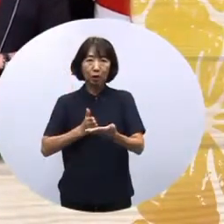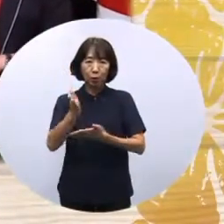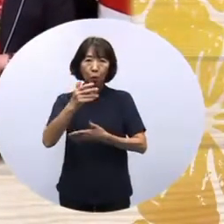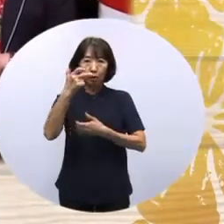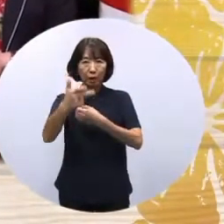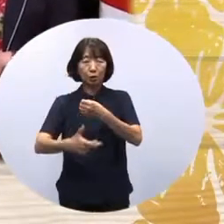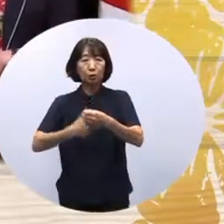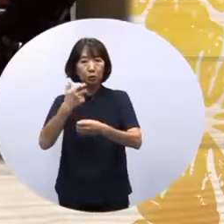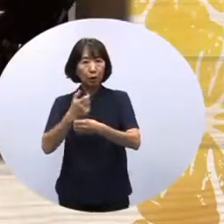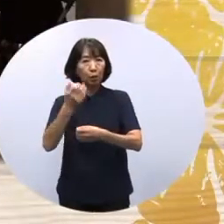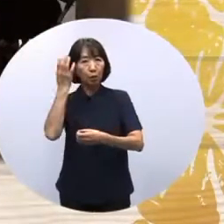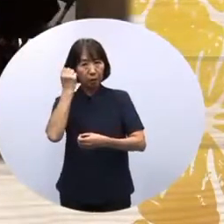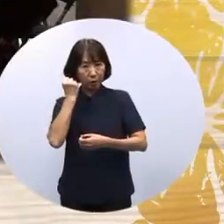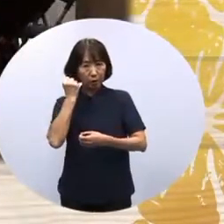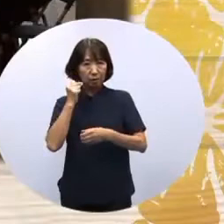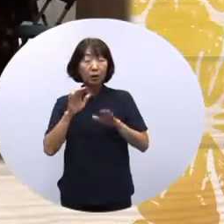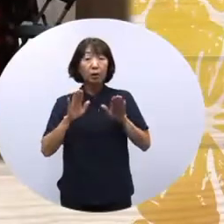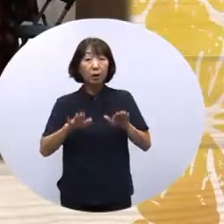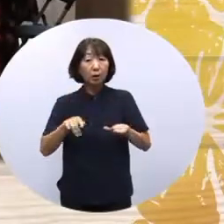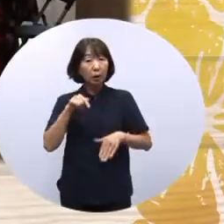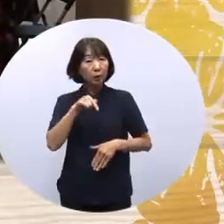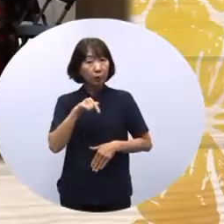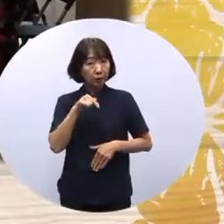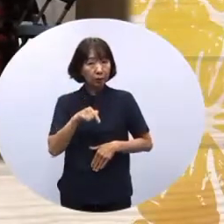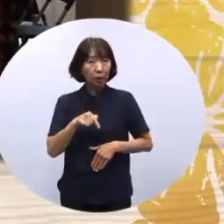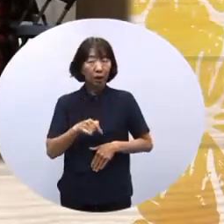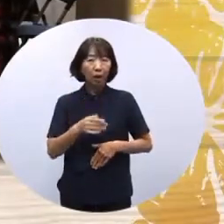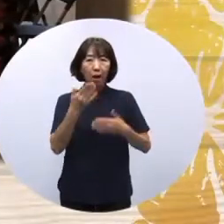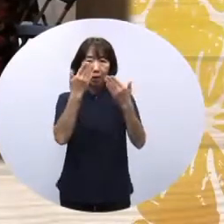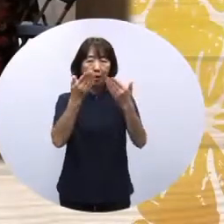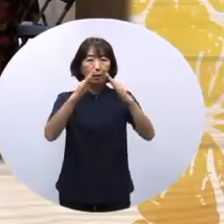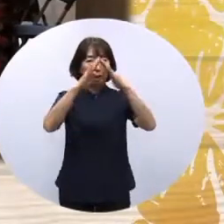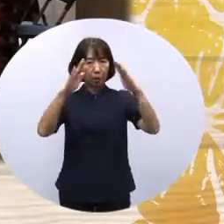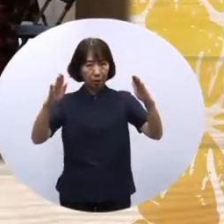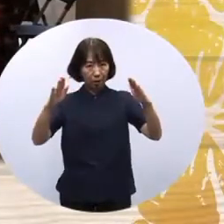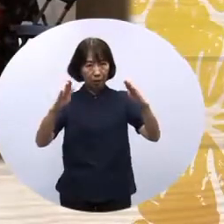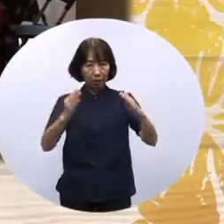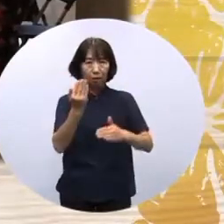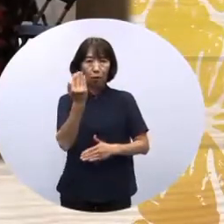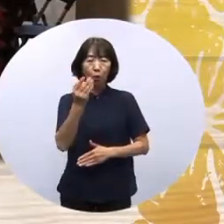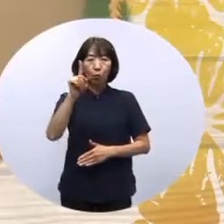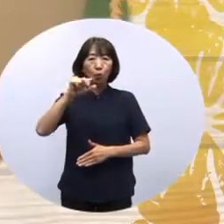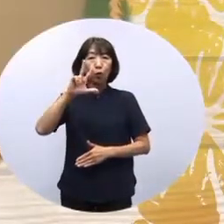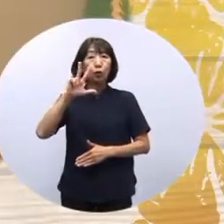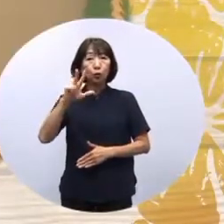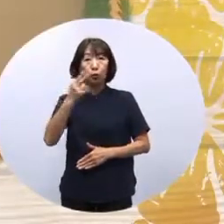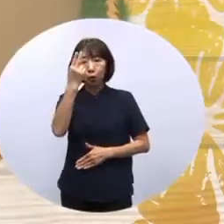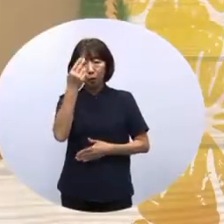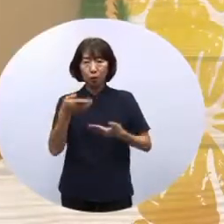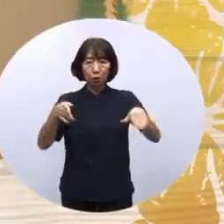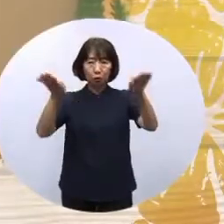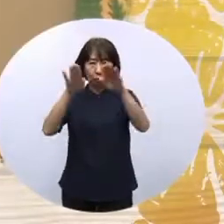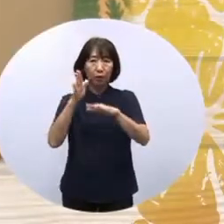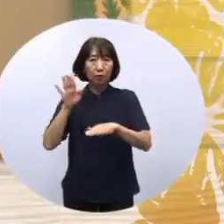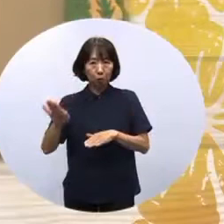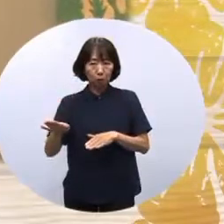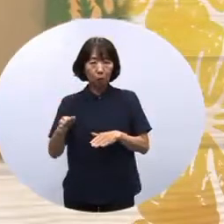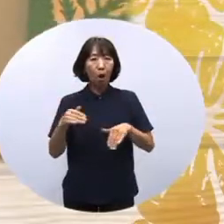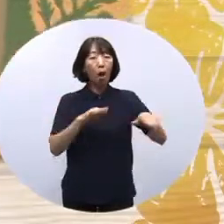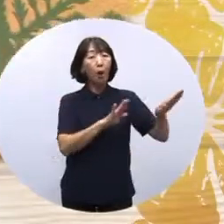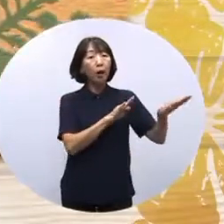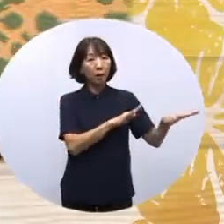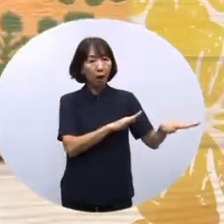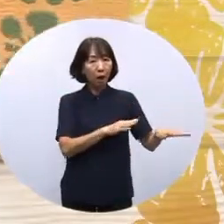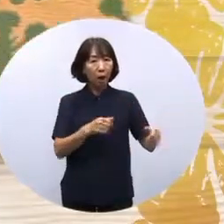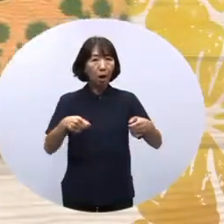し、現在茅ヶ崎市美術館では展覧会ホノルル美術館所蔵ハワイアンキルト展